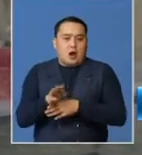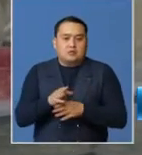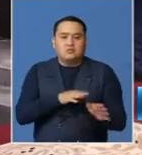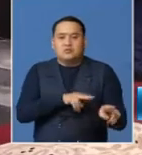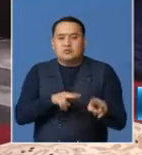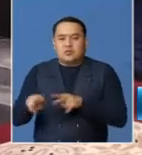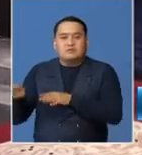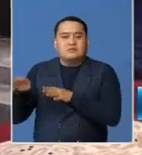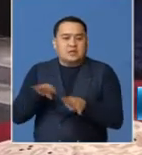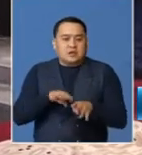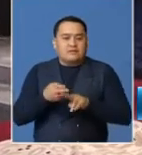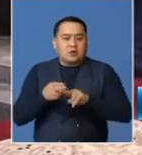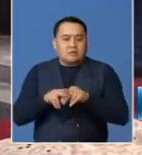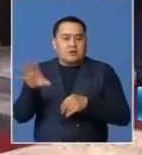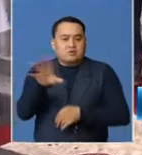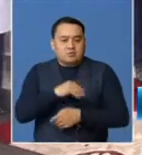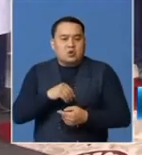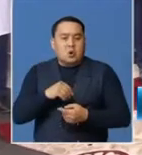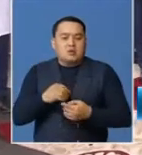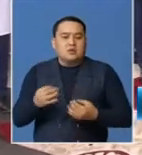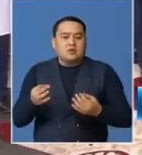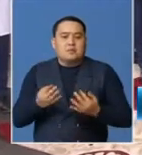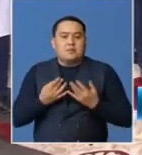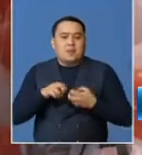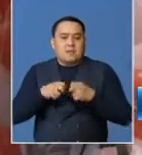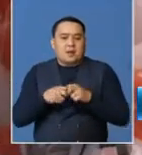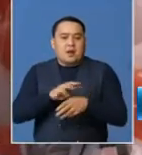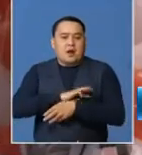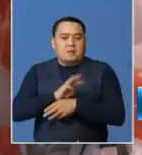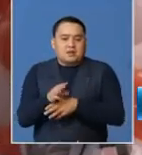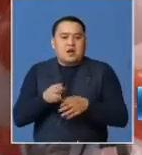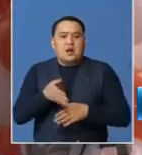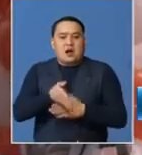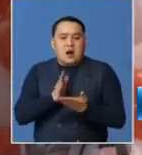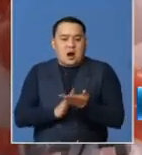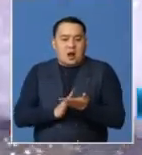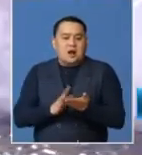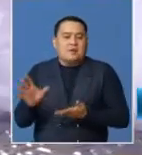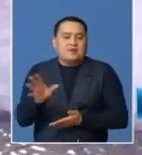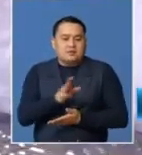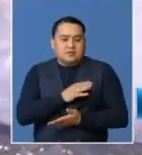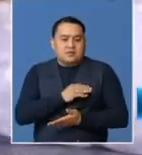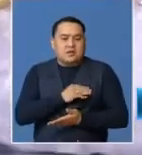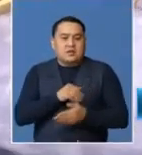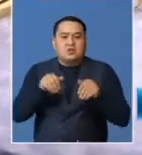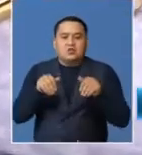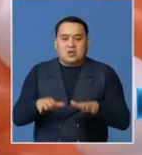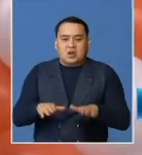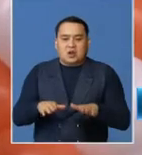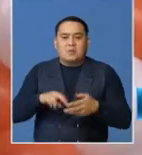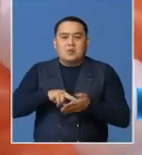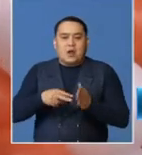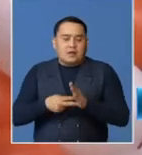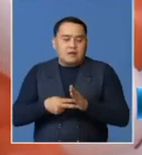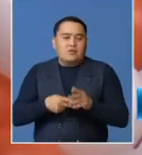соблюдение всех стандартов. Таким образом, острая для сельчан проблема обеспеченности хлебом и хлебобулочными изделиями решилась. А в планах